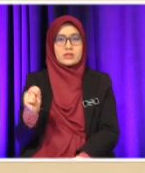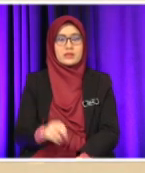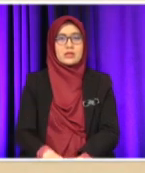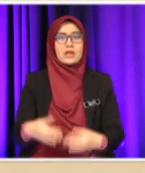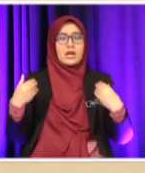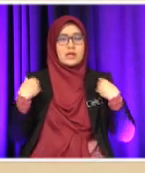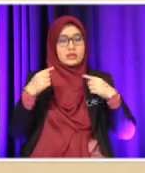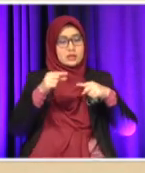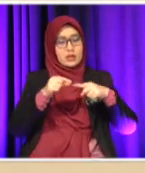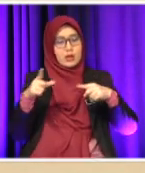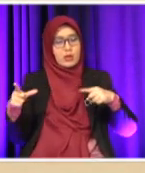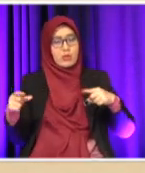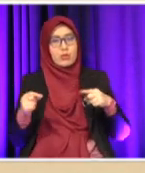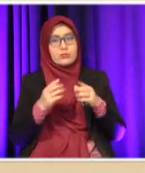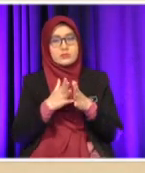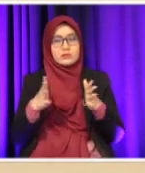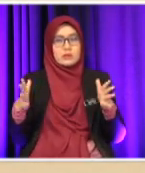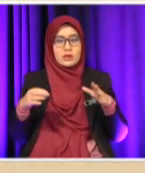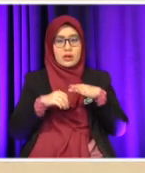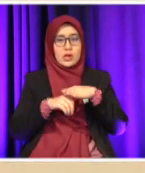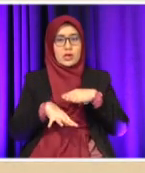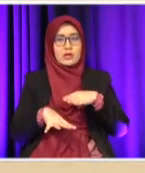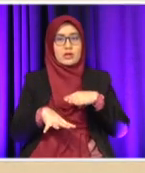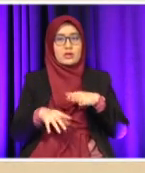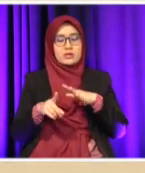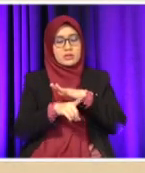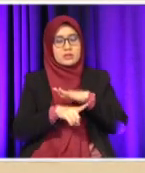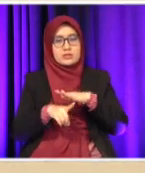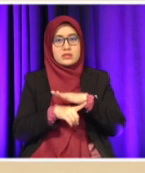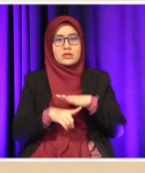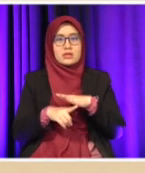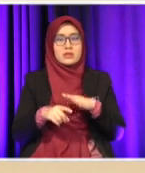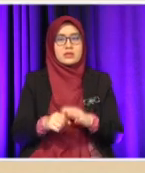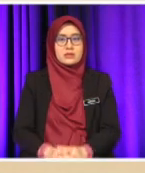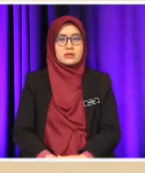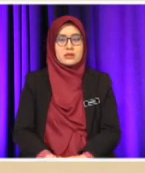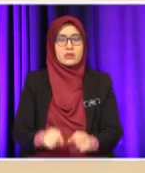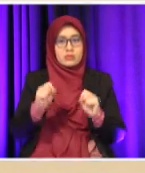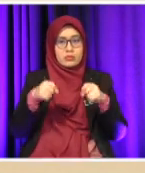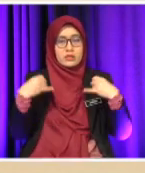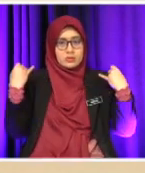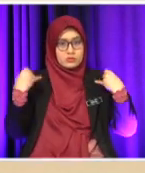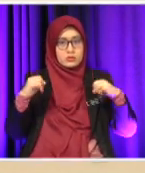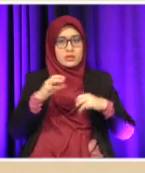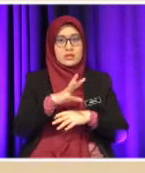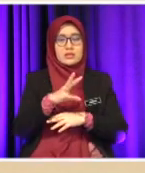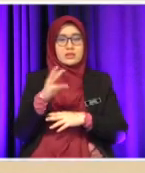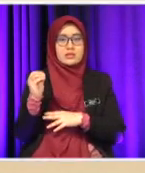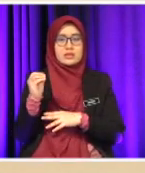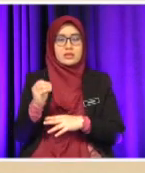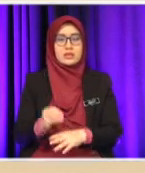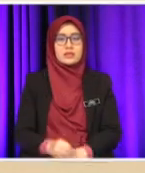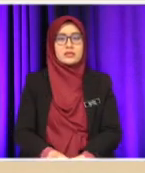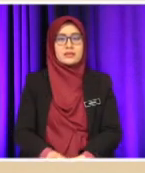lebar kita di akal dasar sesuai untuk tujuan dekorasi dan akan dirasain dan bagian